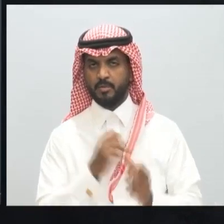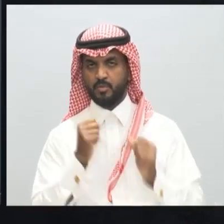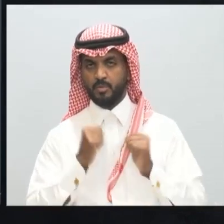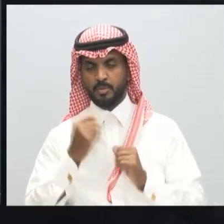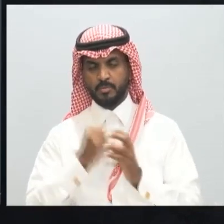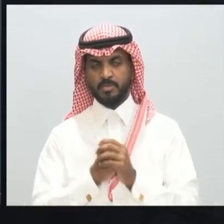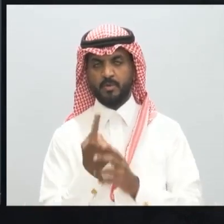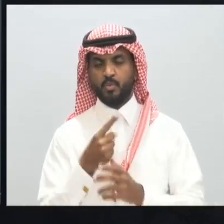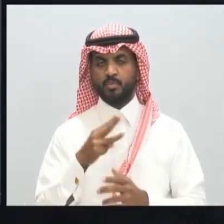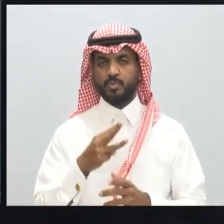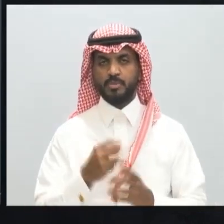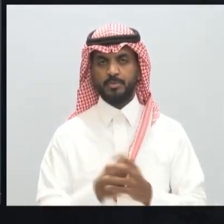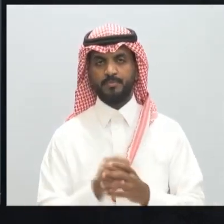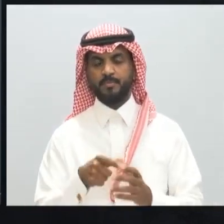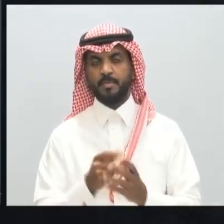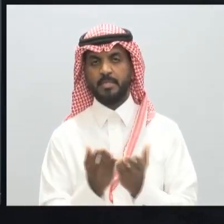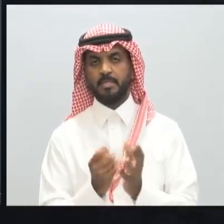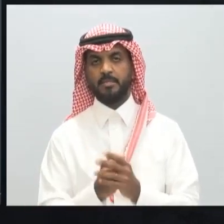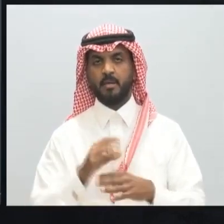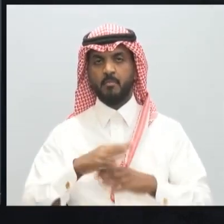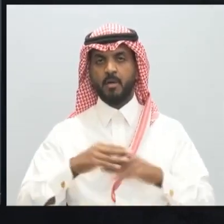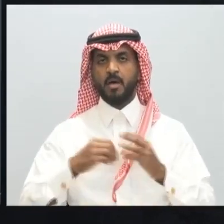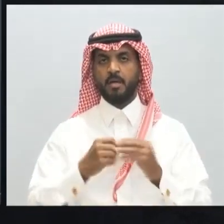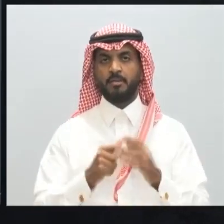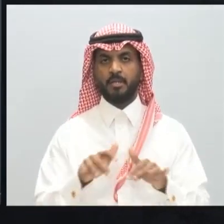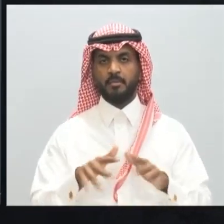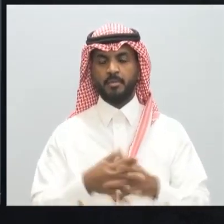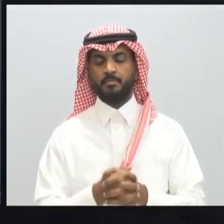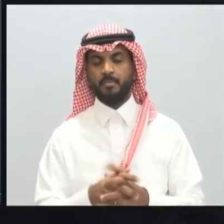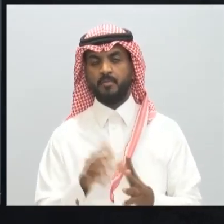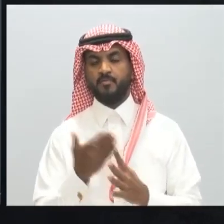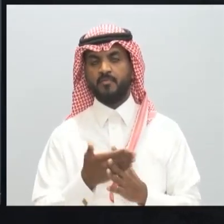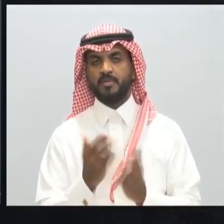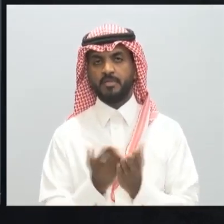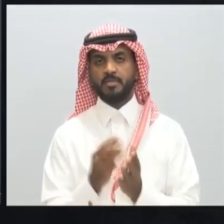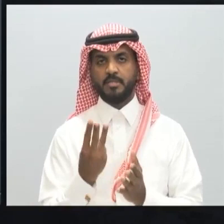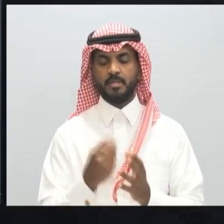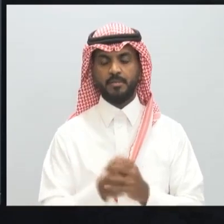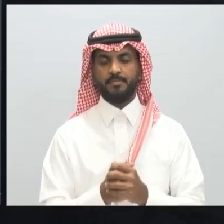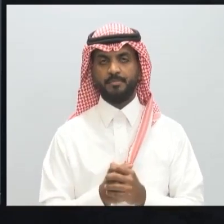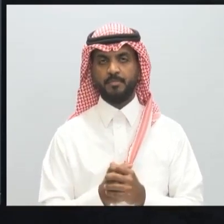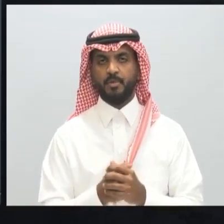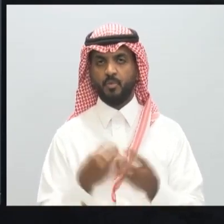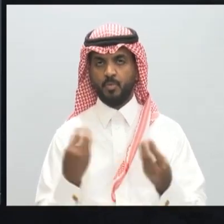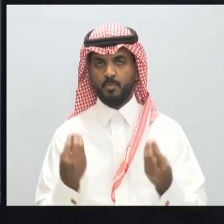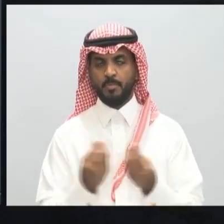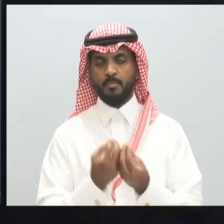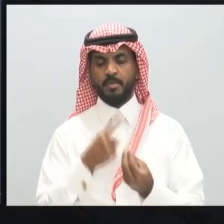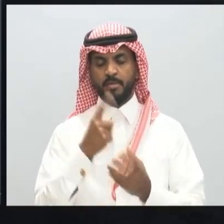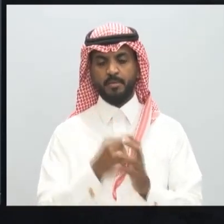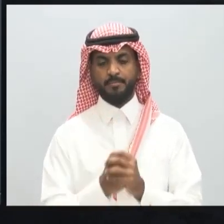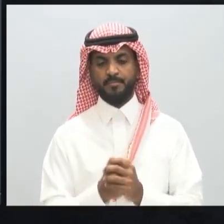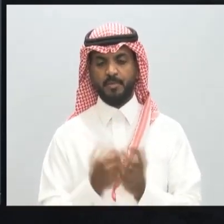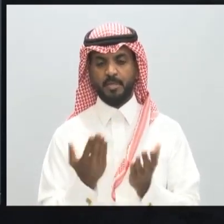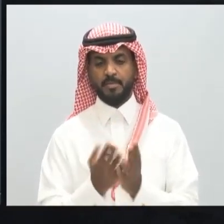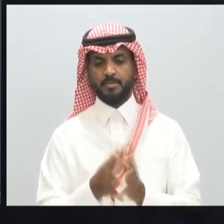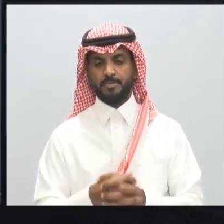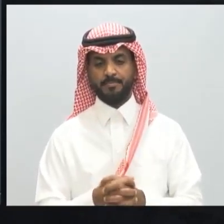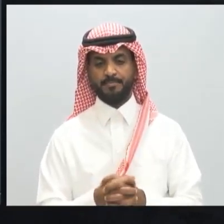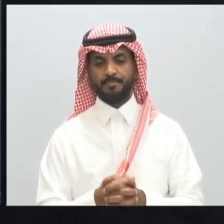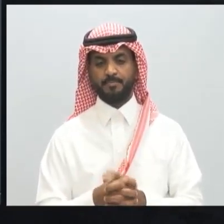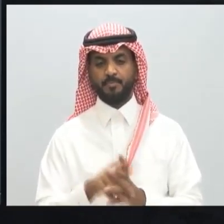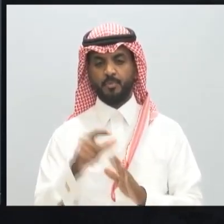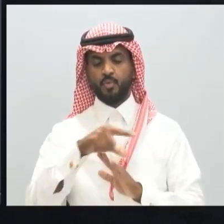الصف الاول المتوسط بماده المهارات الرقميه الفصل الدراسي الثالث سنكون معا باذن الله في هذا الدرس درس